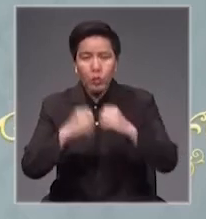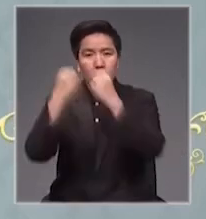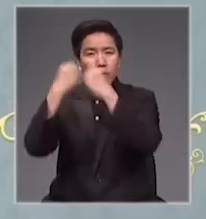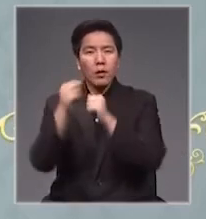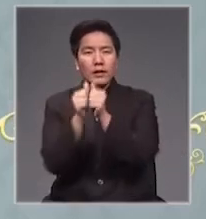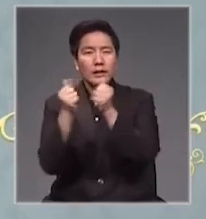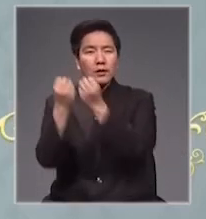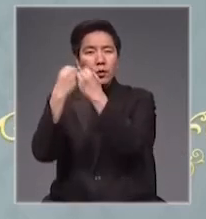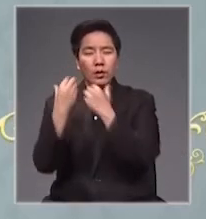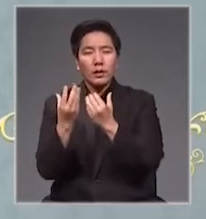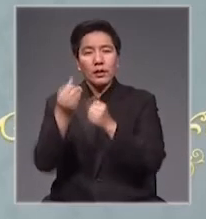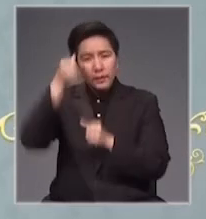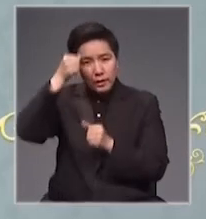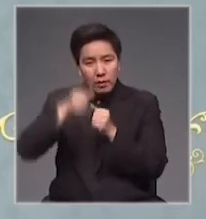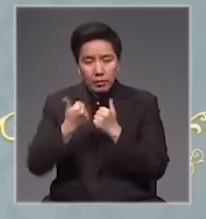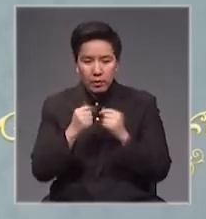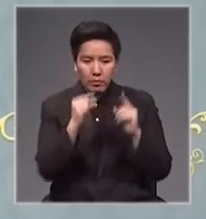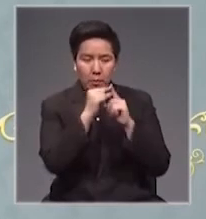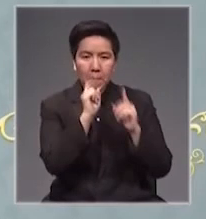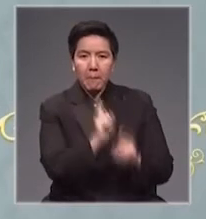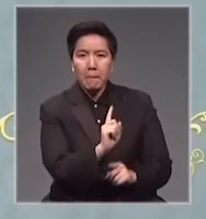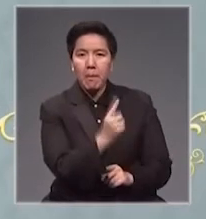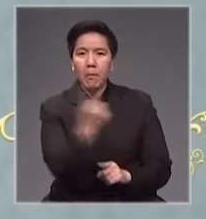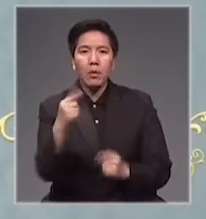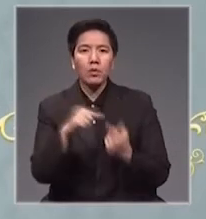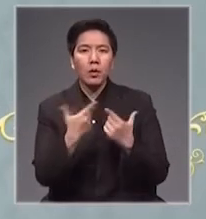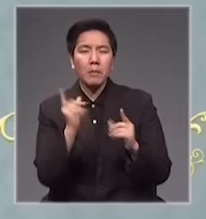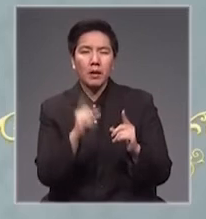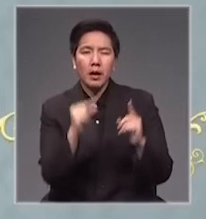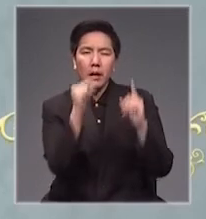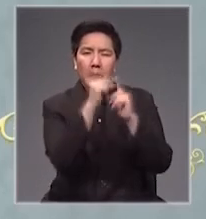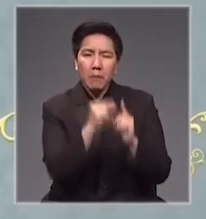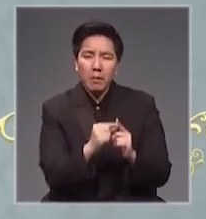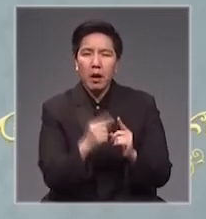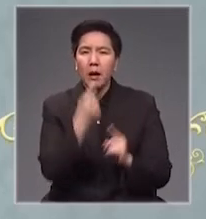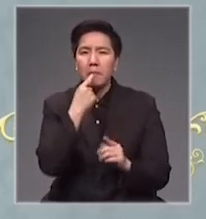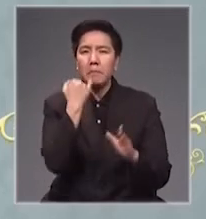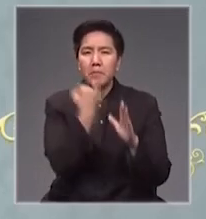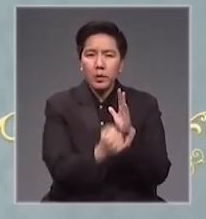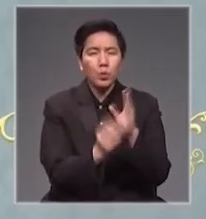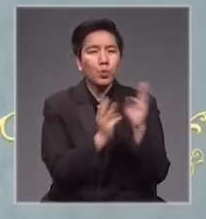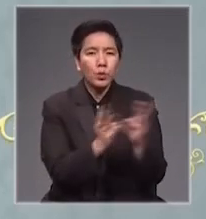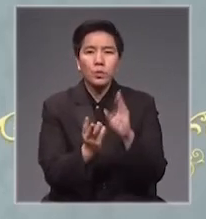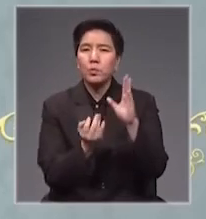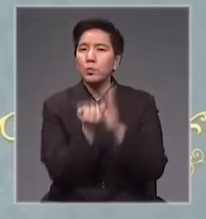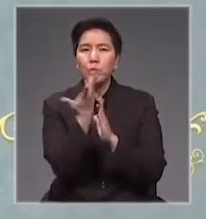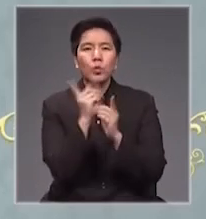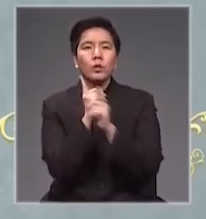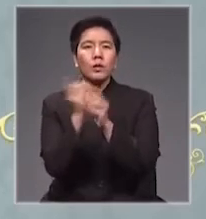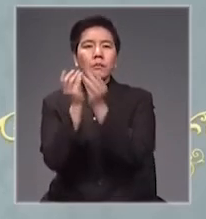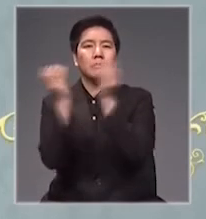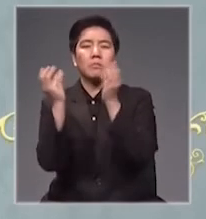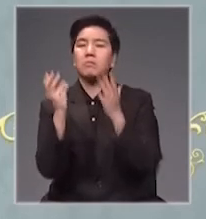ดีตทุกวันนี้ถูกแทนที่ด้วยวาทกรรมอันเป็นทุพาษิตหรือคำพูดที่ผิดไม่ถูกต้องตามหลักธรรมสัจธร